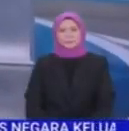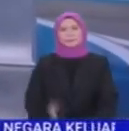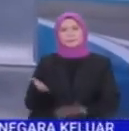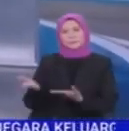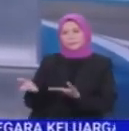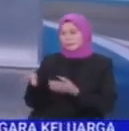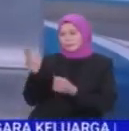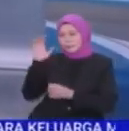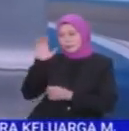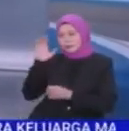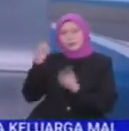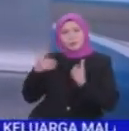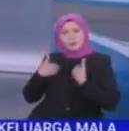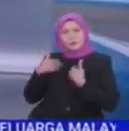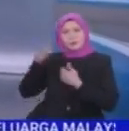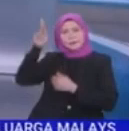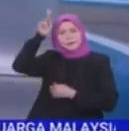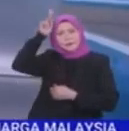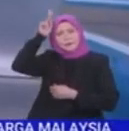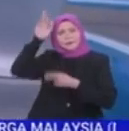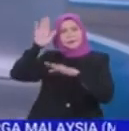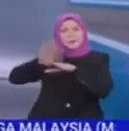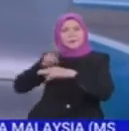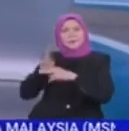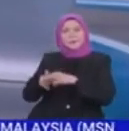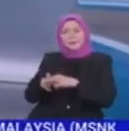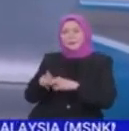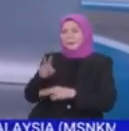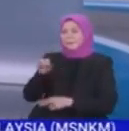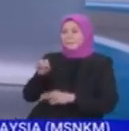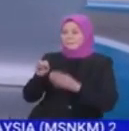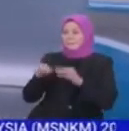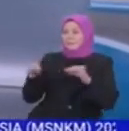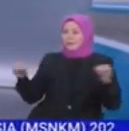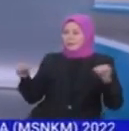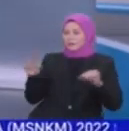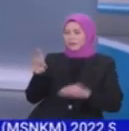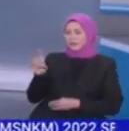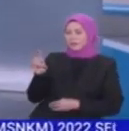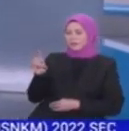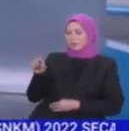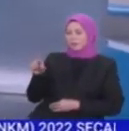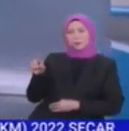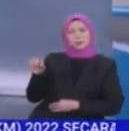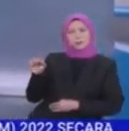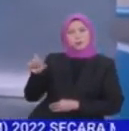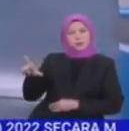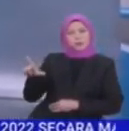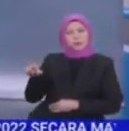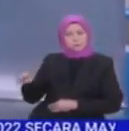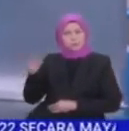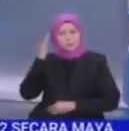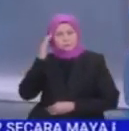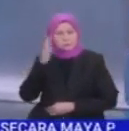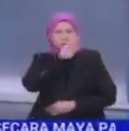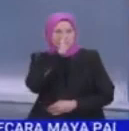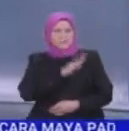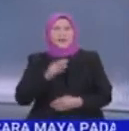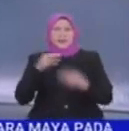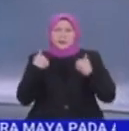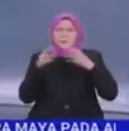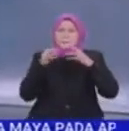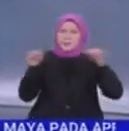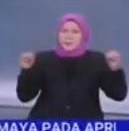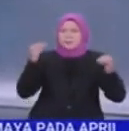Mac pernah dengar tak kalau di Kelantan dia panggil mi dogol? Tak pernah. Ah, dia macam-macam, ada mi bodoh pun